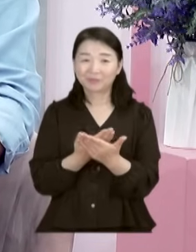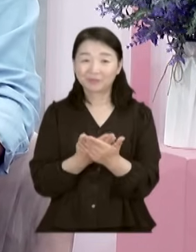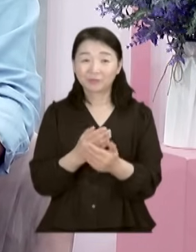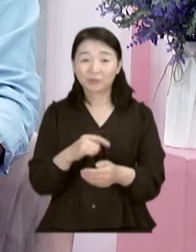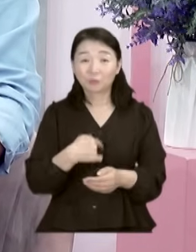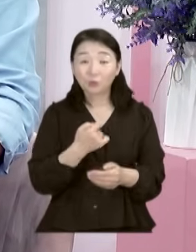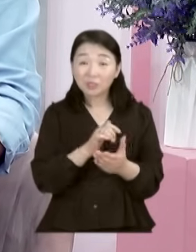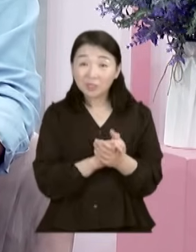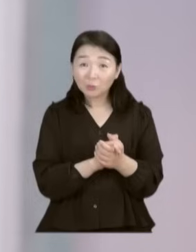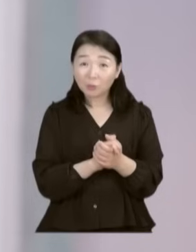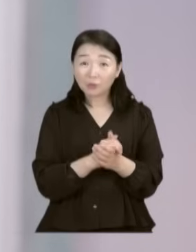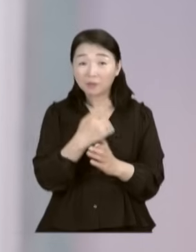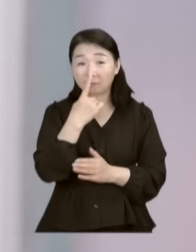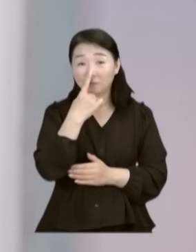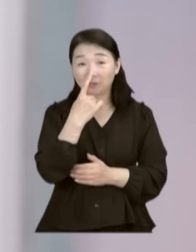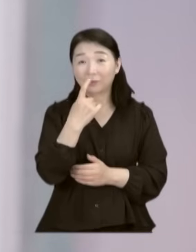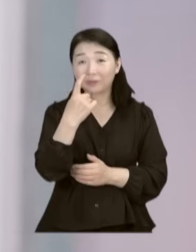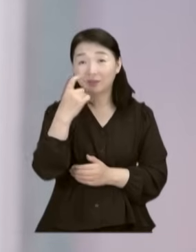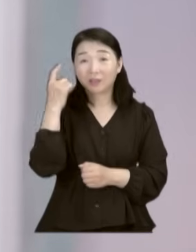기도해주시면 좋을 것 같아요